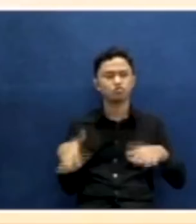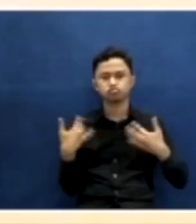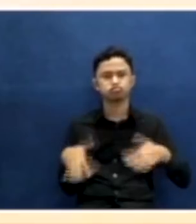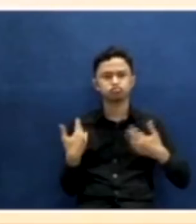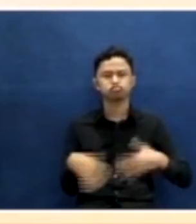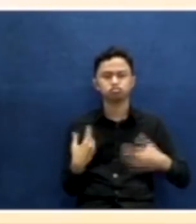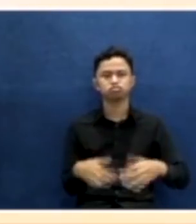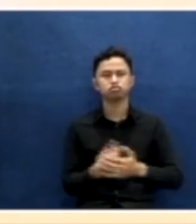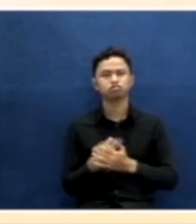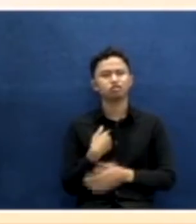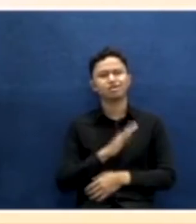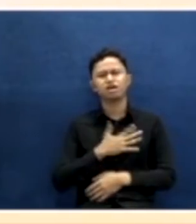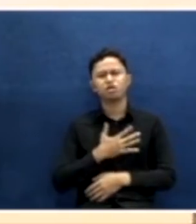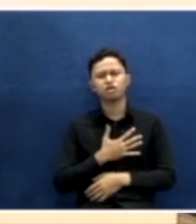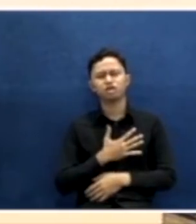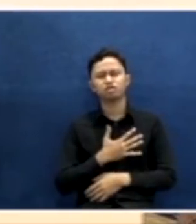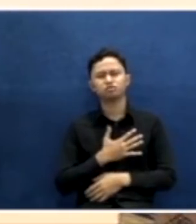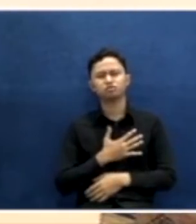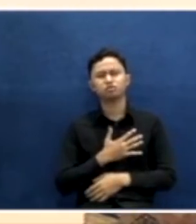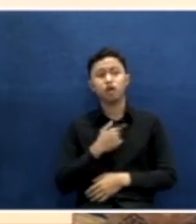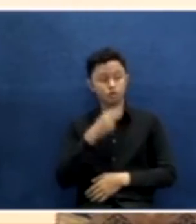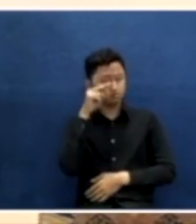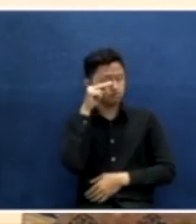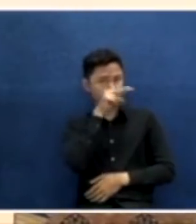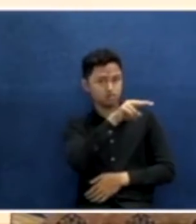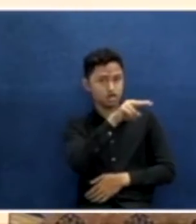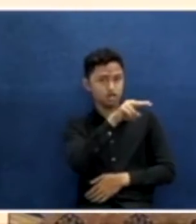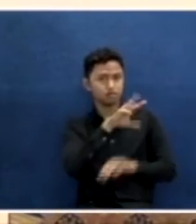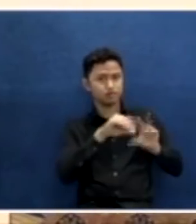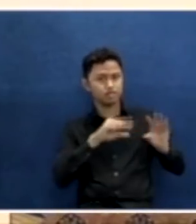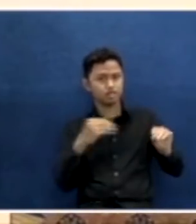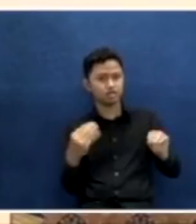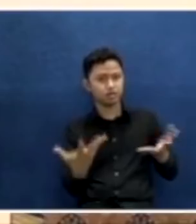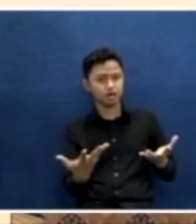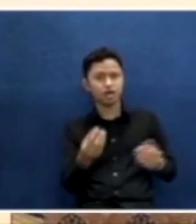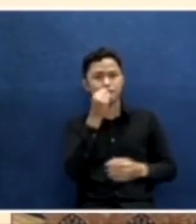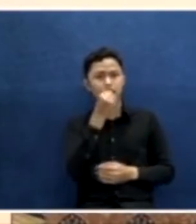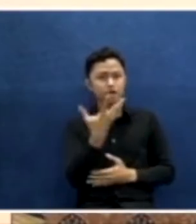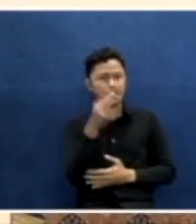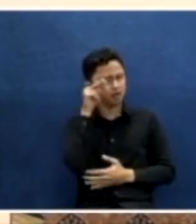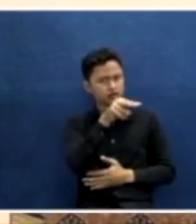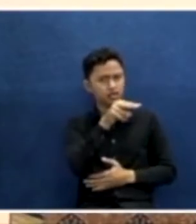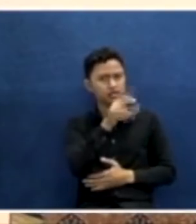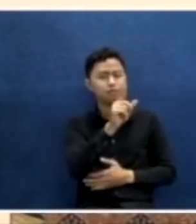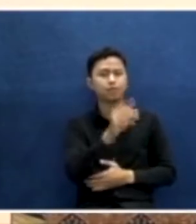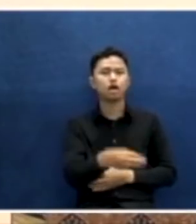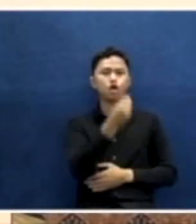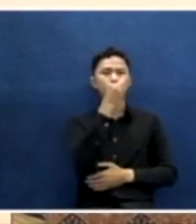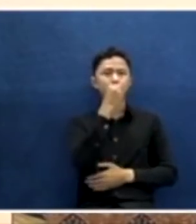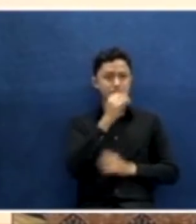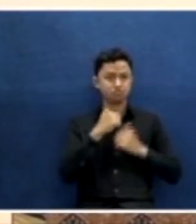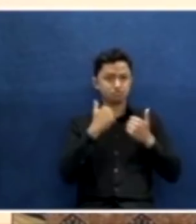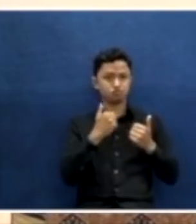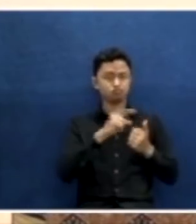dan itu yang kita kuatirkan apabila kita tidak perhatikan profesi dan makanan kita karena makanan itu menentukan banyak kebaikan